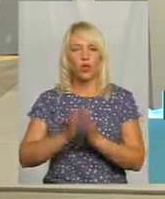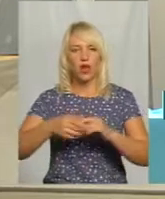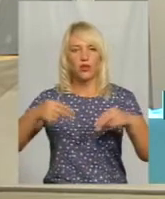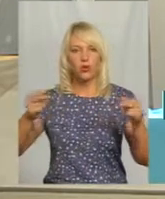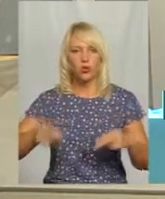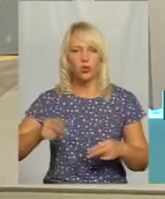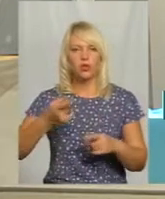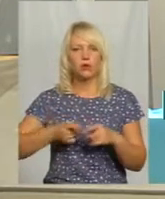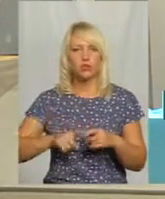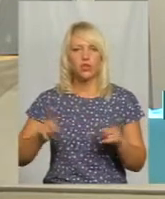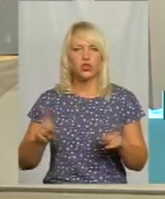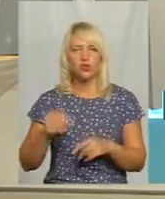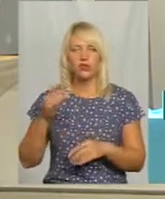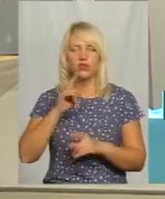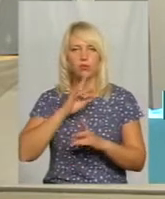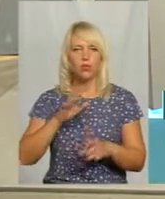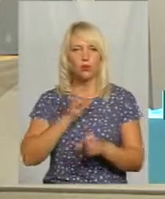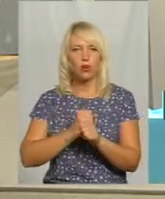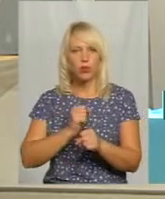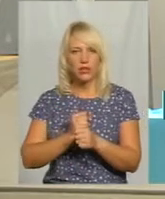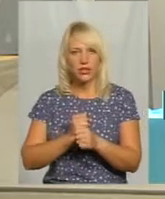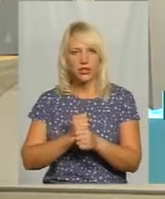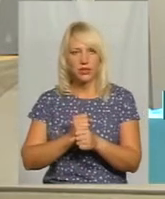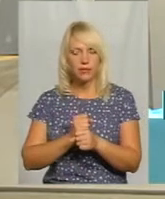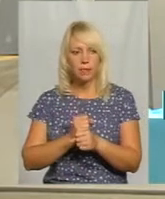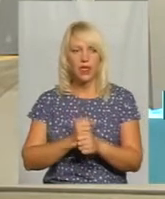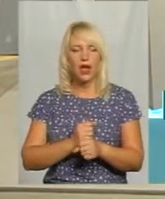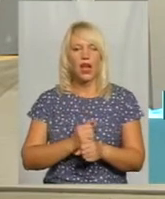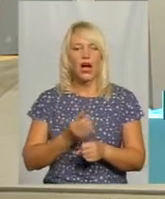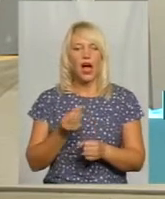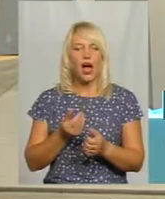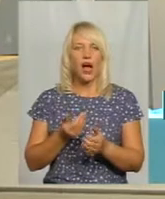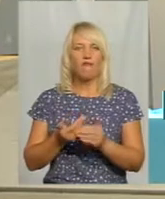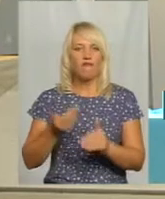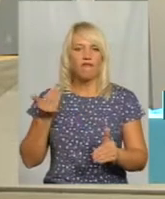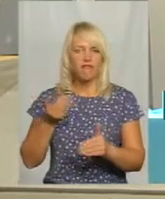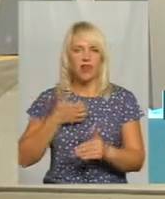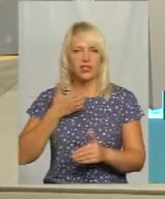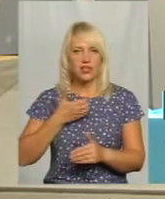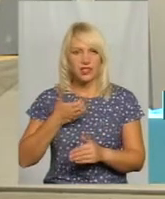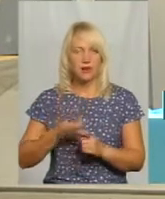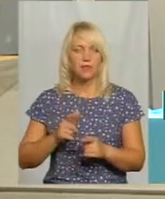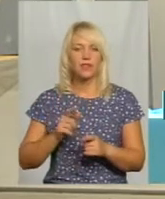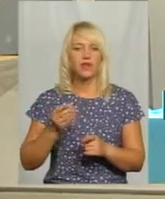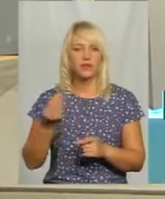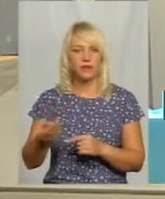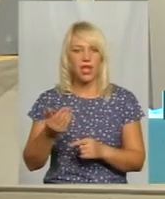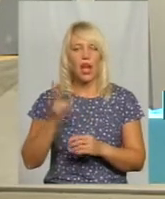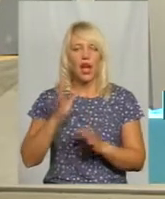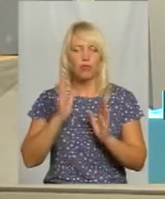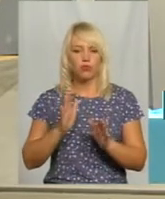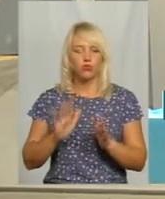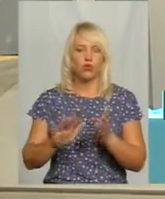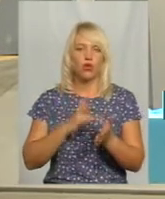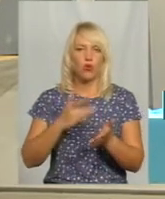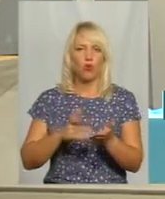те, що вони не будуть робити авансу проплати попередньої, а тільки будуть здійснювати розрахунок